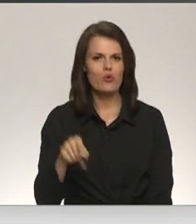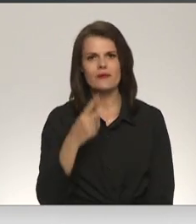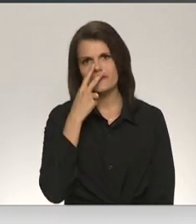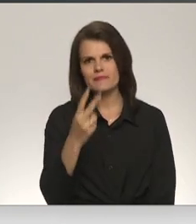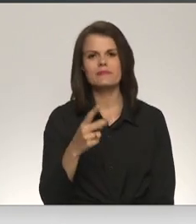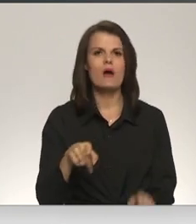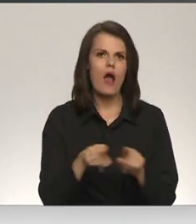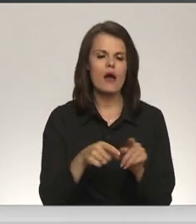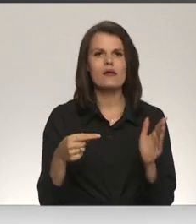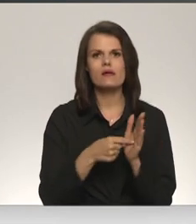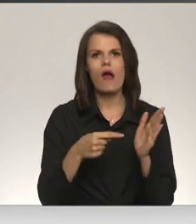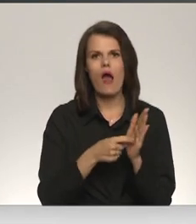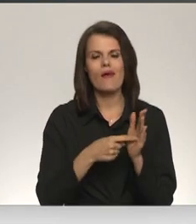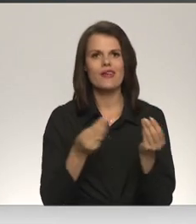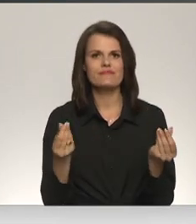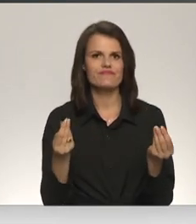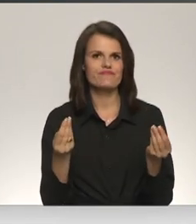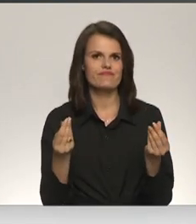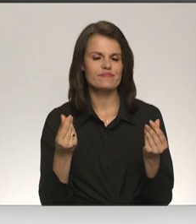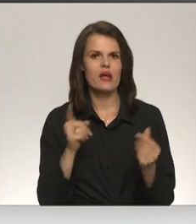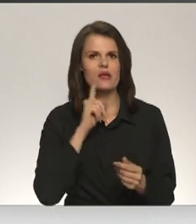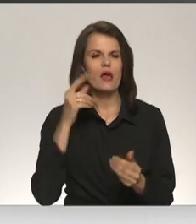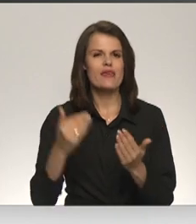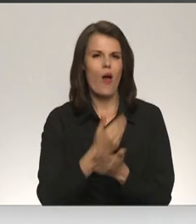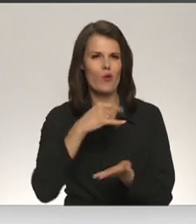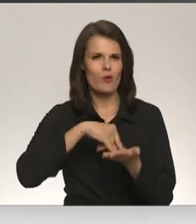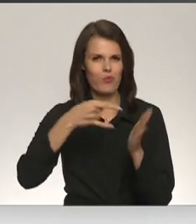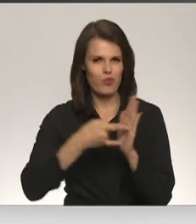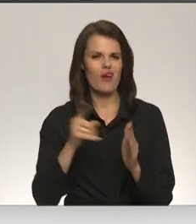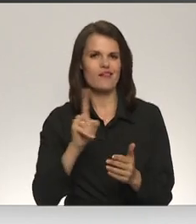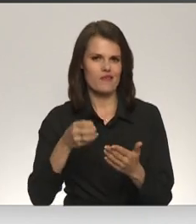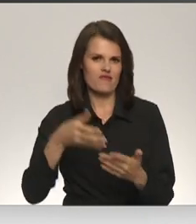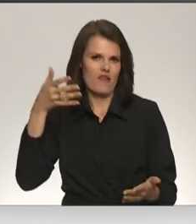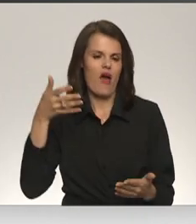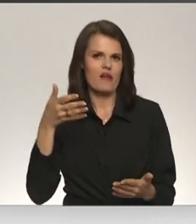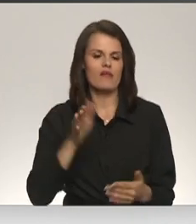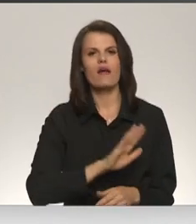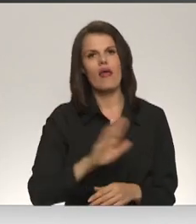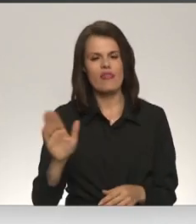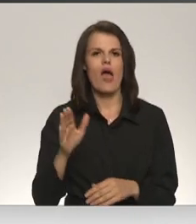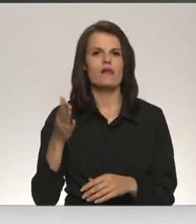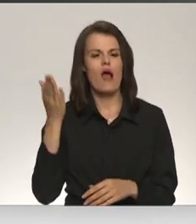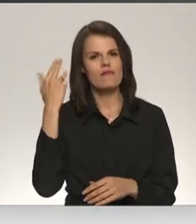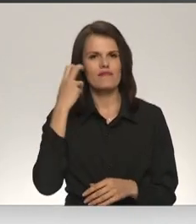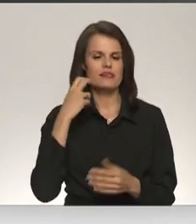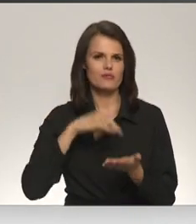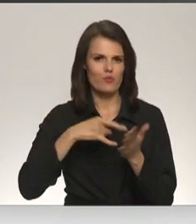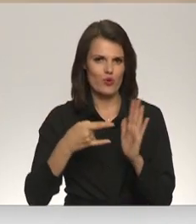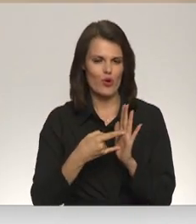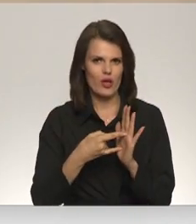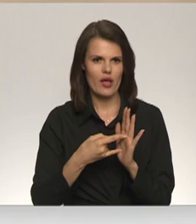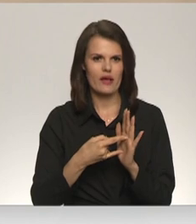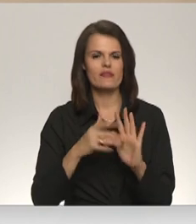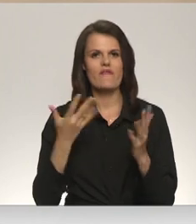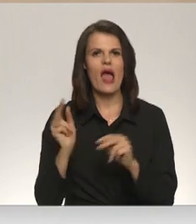jāskatās arī, kādas ir iespējas, jo jaunie projekti, protams, ir dārgāki nekā sērija veida vai arī kādi renovētie projekti.